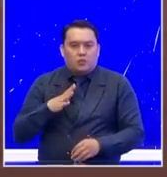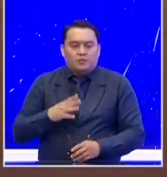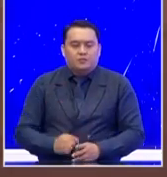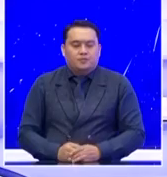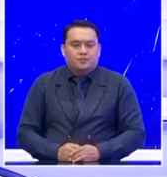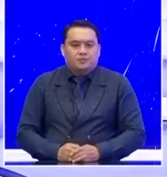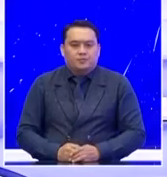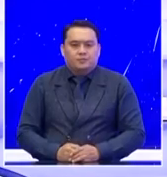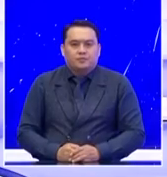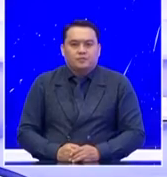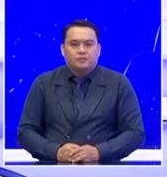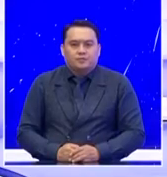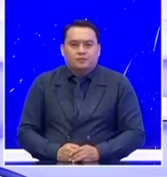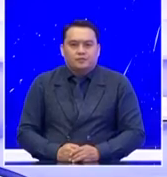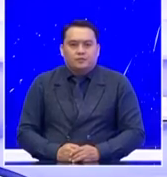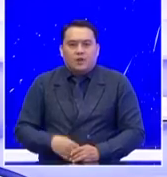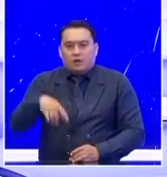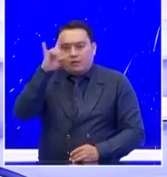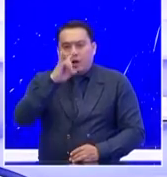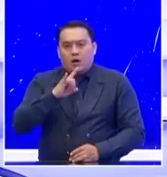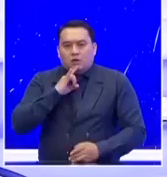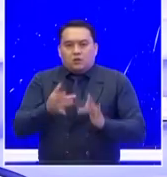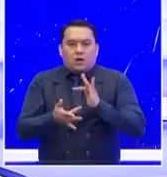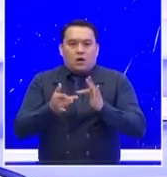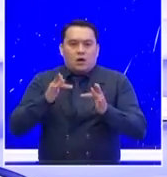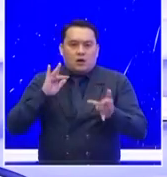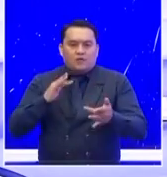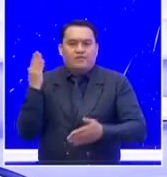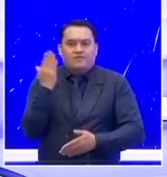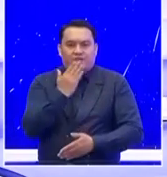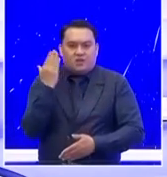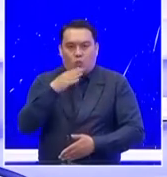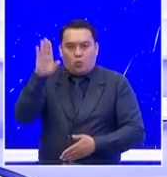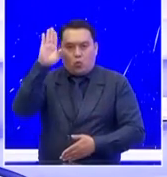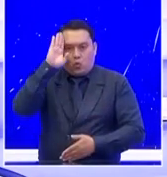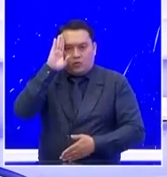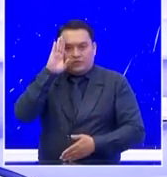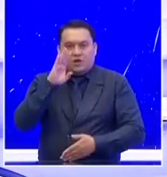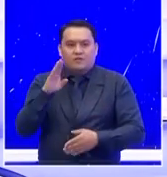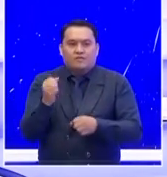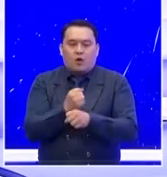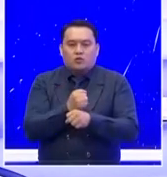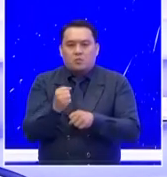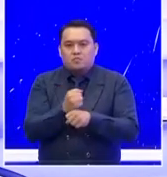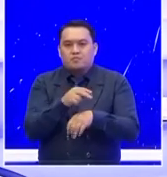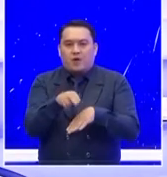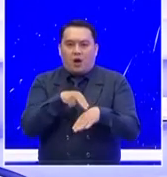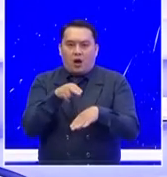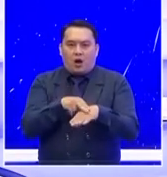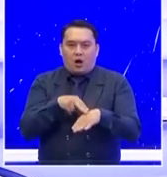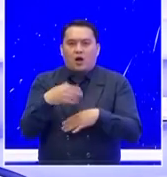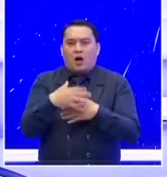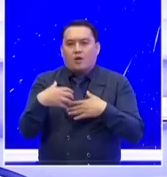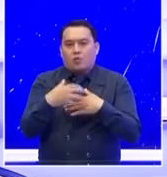годах. В казахстанских соцсетях распространяется видео, где мужчина вступил в конфликт с полицейскими в